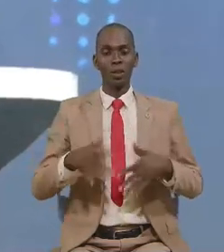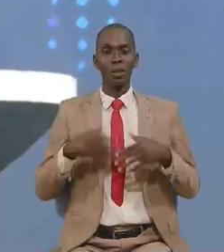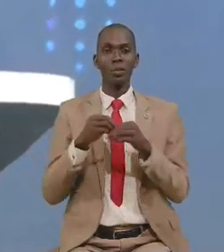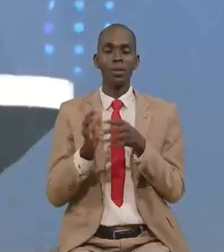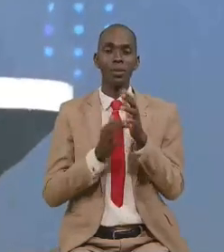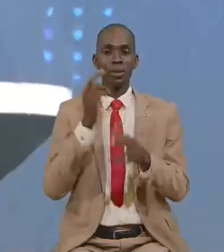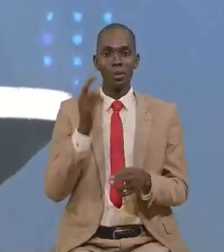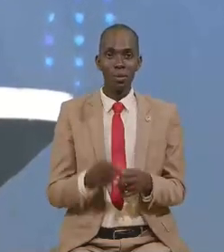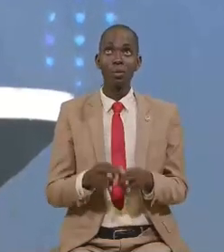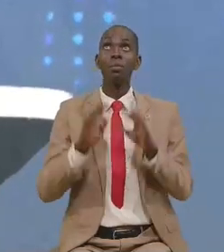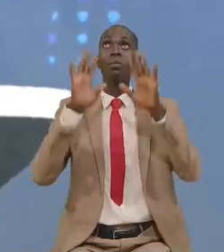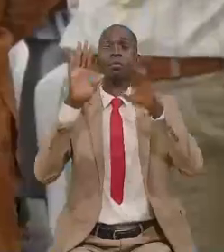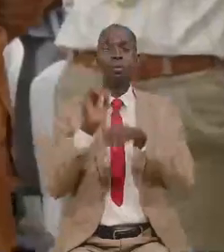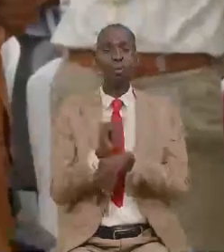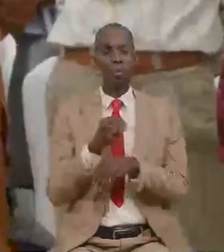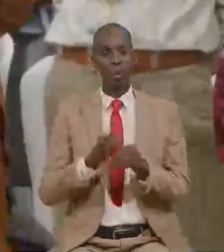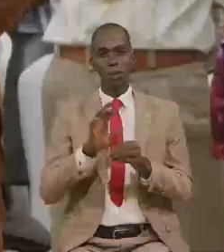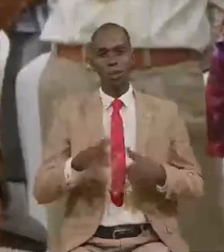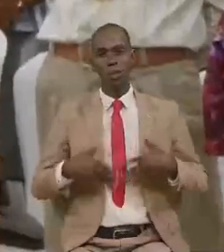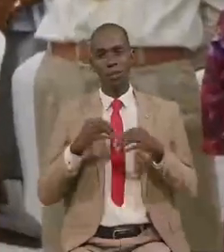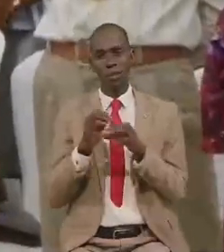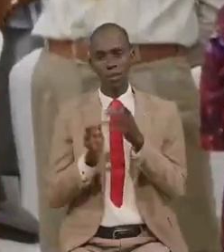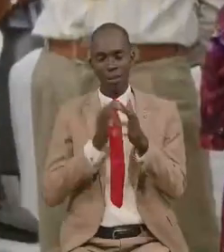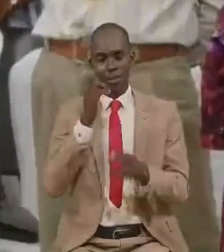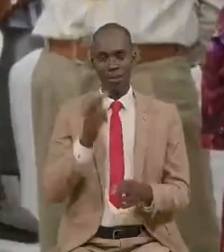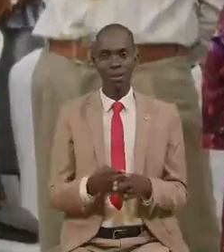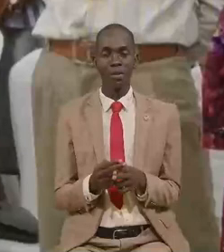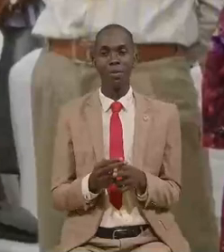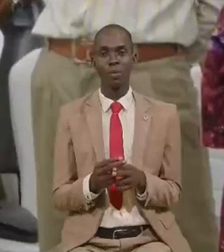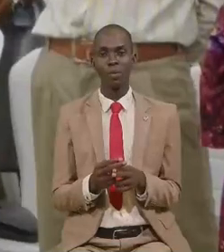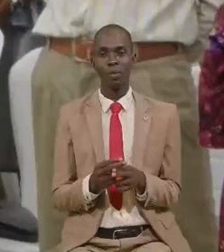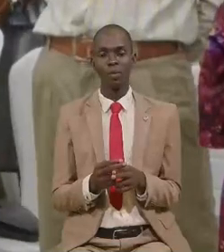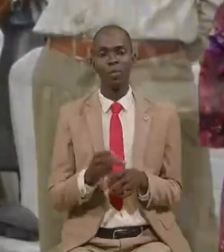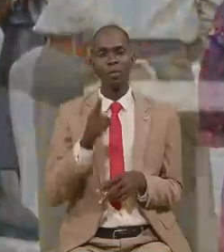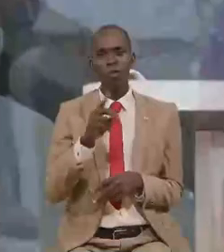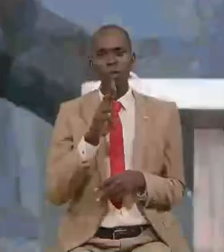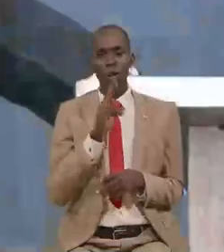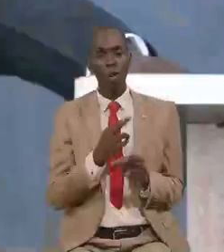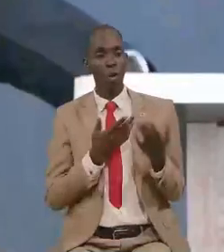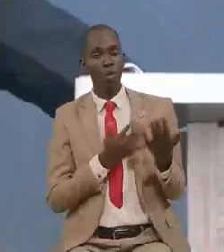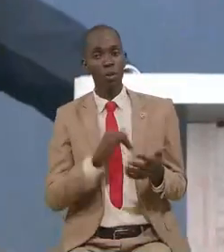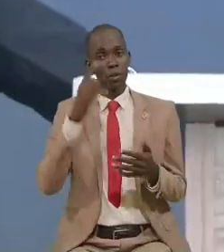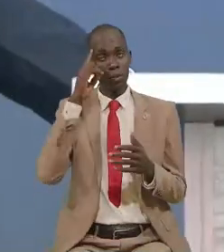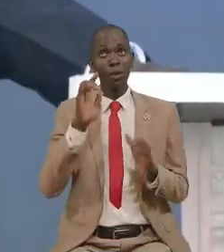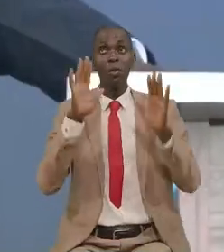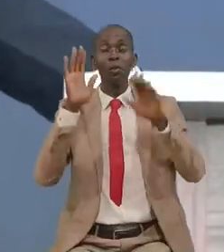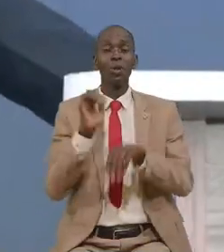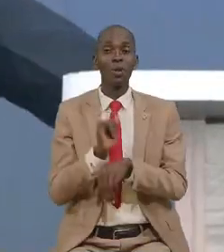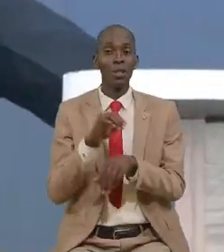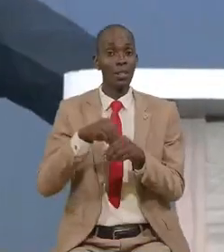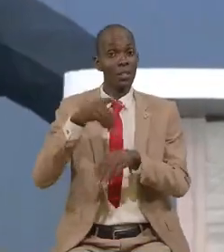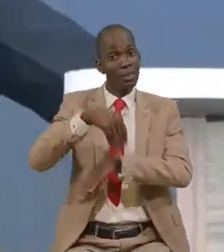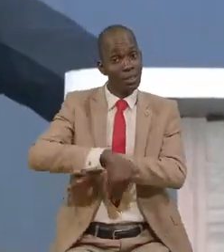Soleil dans votre vie, miracle dans votre vie. Vous attendez les miracles dans la nuit pour que la main